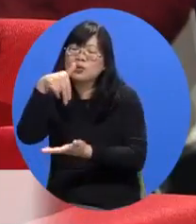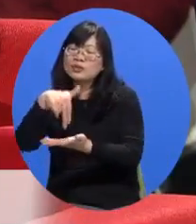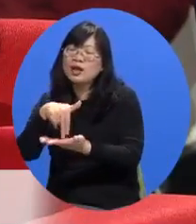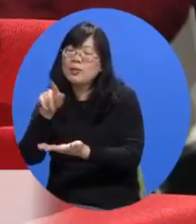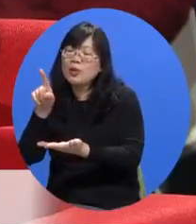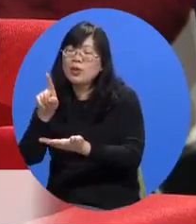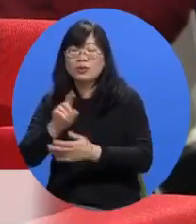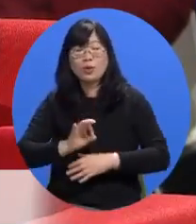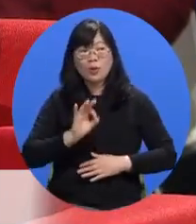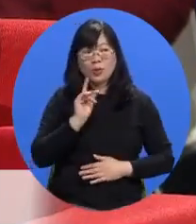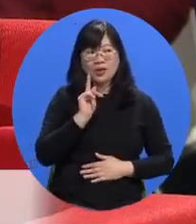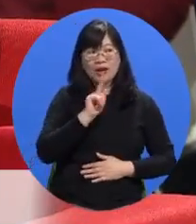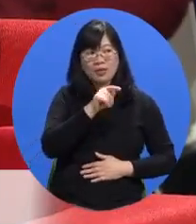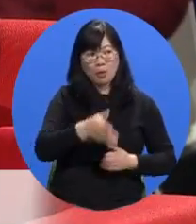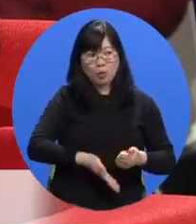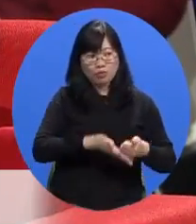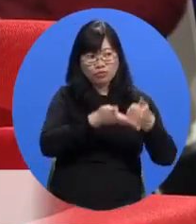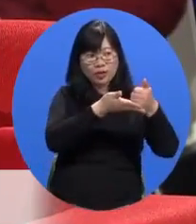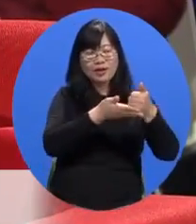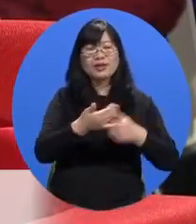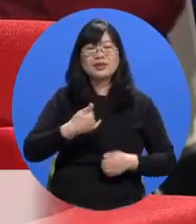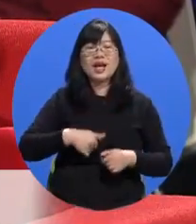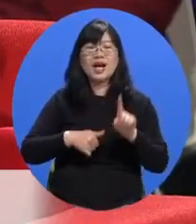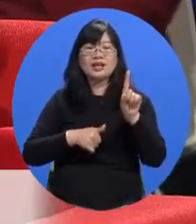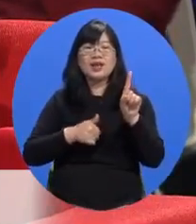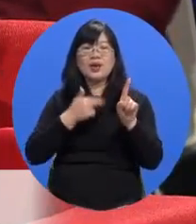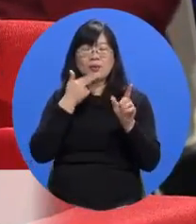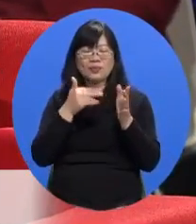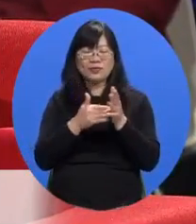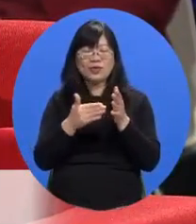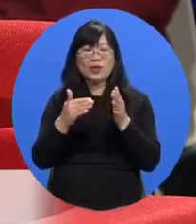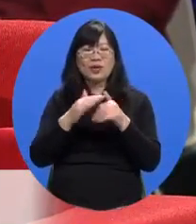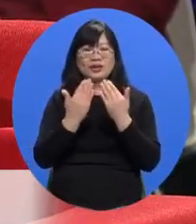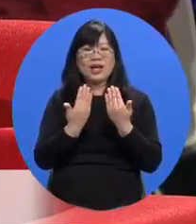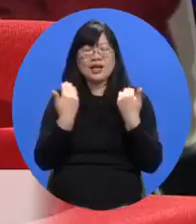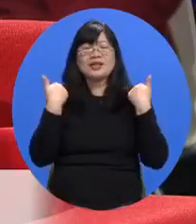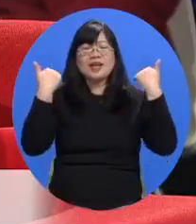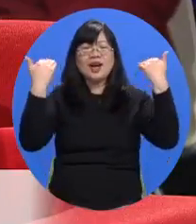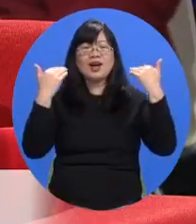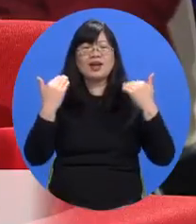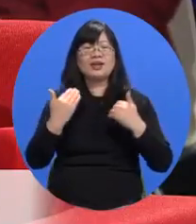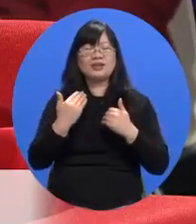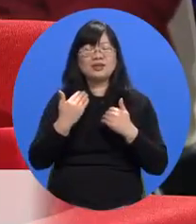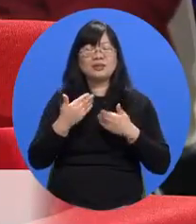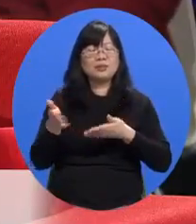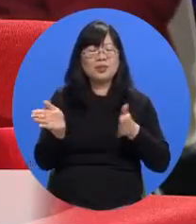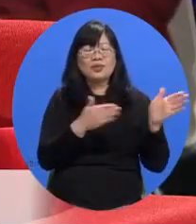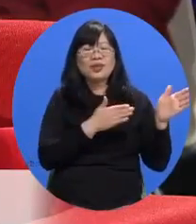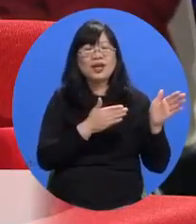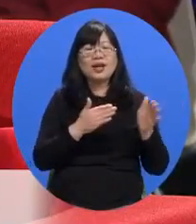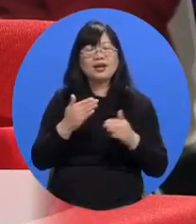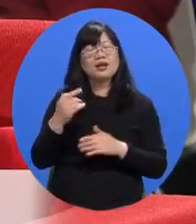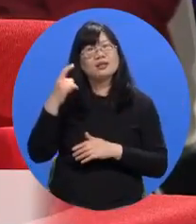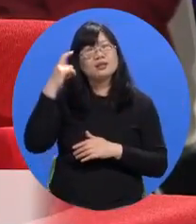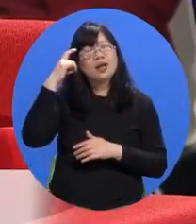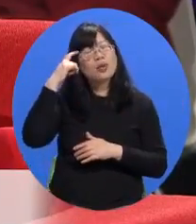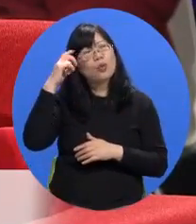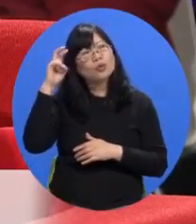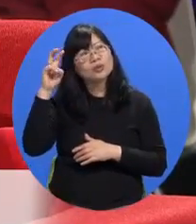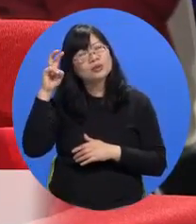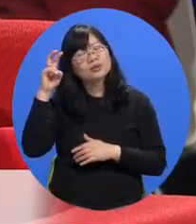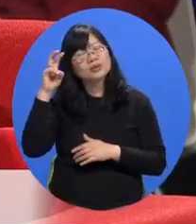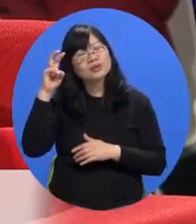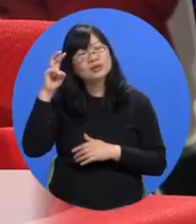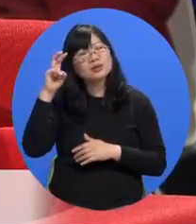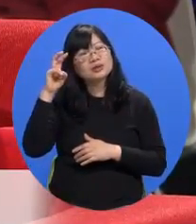그래 나 너 존중. 자녀는 하나밖에 없었고 다 키워서 이제 네. 가정을 해본다면 저도 그건 굉장히 어려운 선택일 그렇죠. 것 같아요.